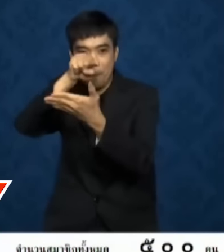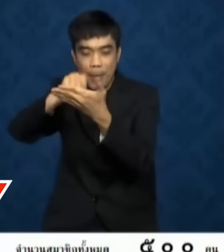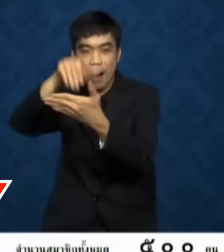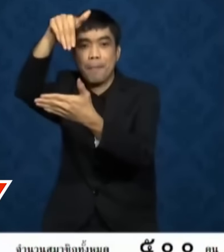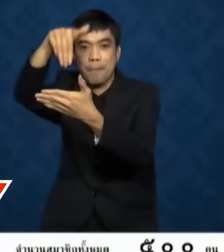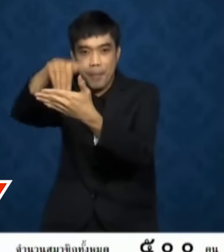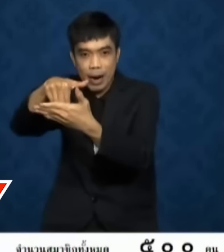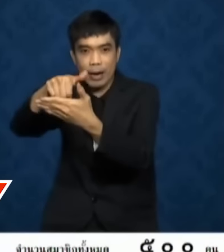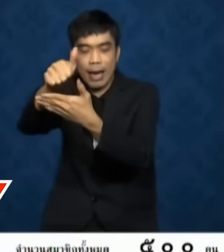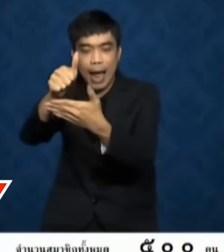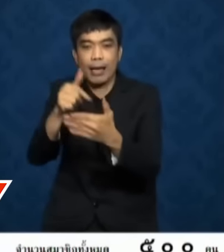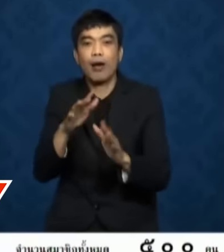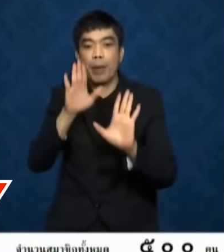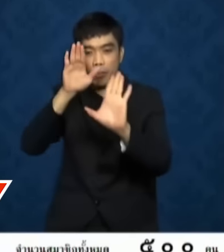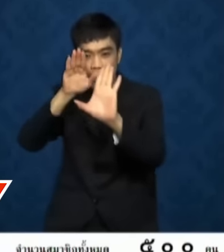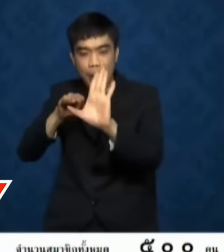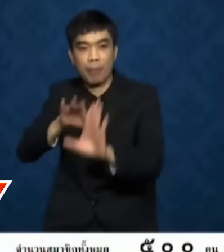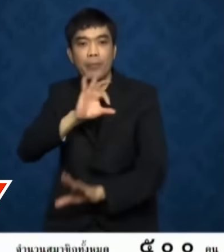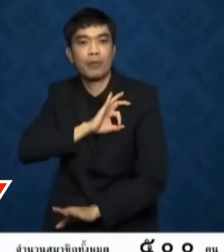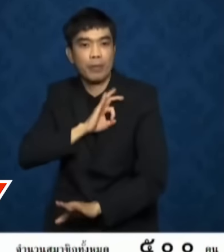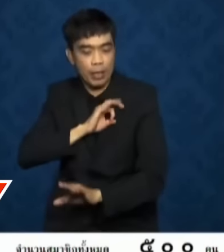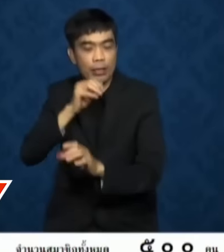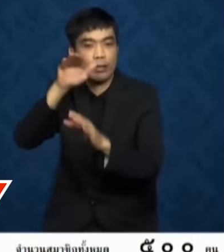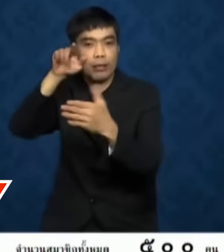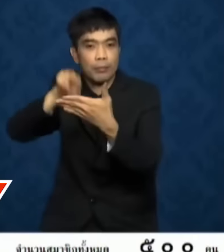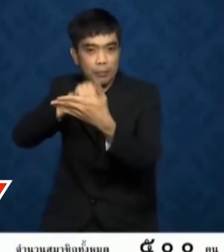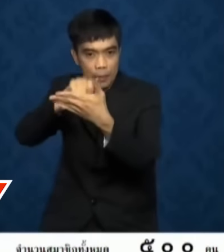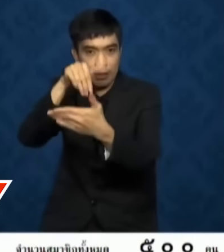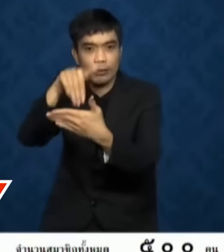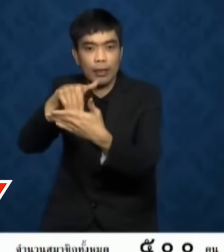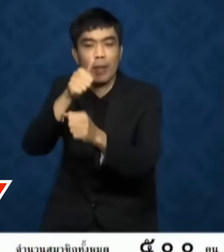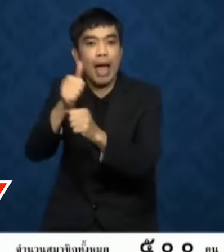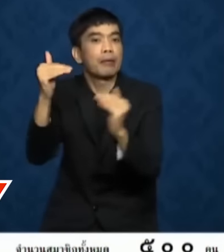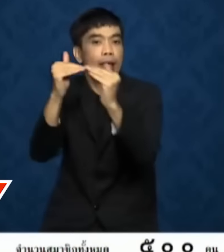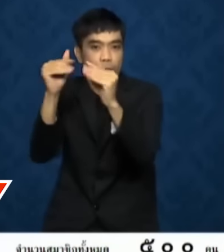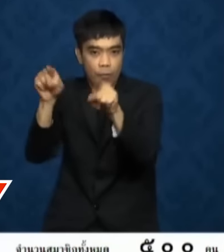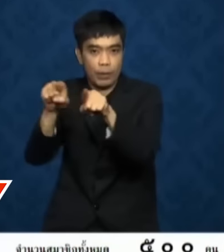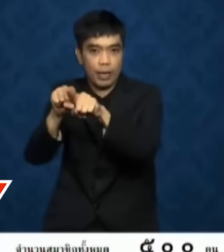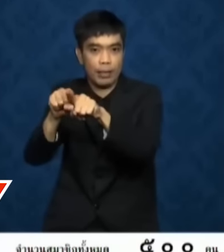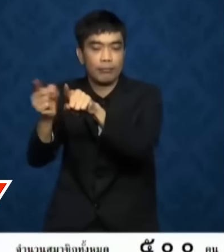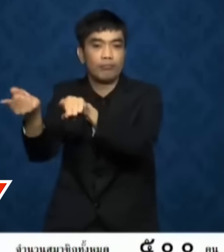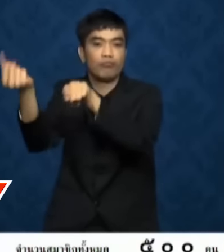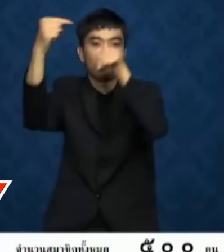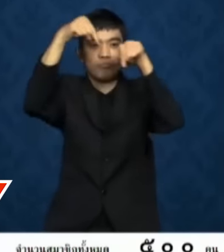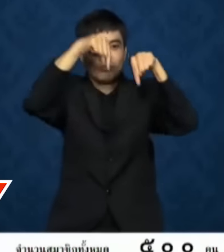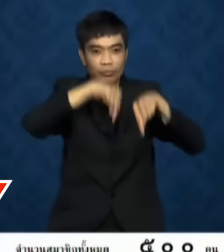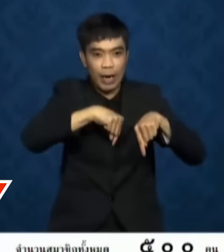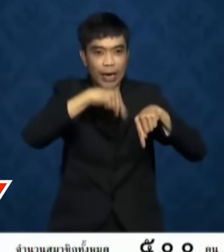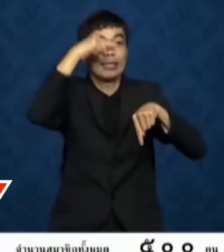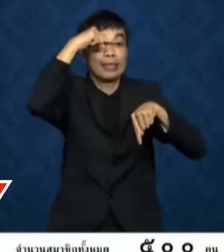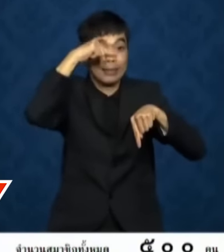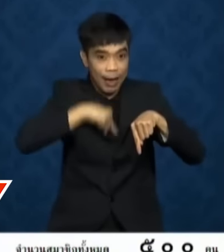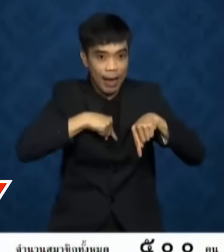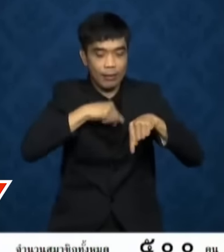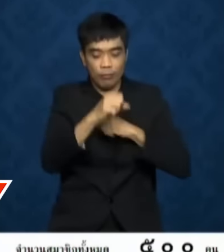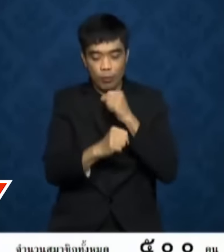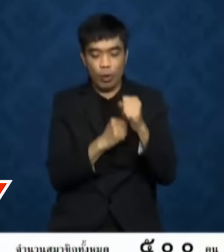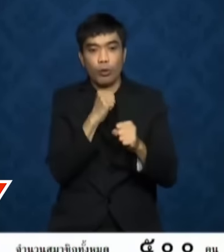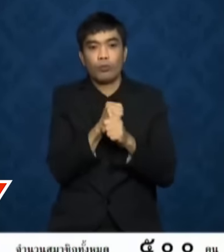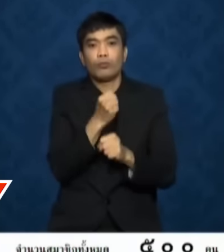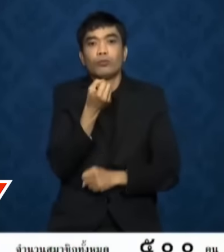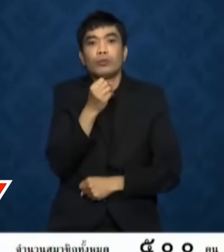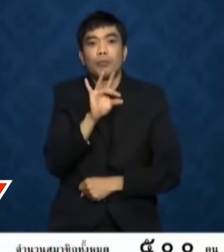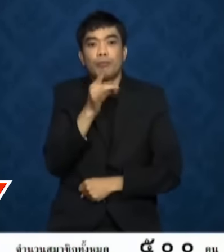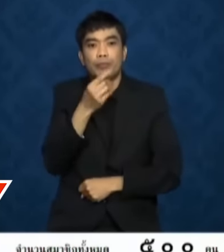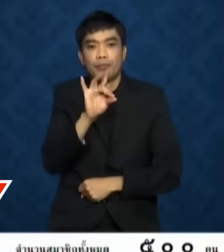อที่จะลงสมัครรับเลือกตั้งเช่นกันแต่พอเรามาดูในประเทศไทยครับพอคุณอายุ18คุณมีสิทธิ์ในการลงสมั